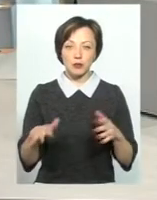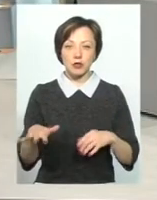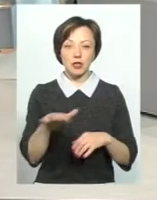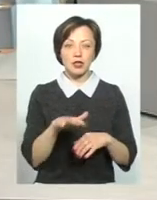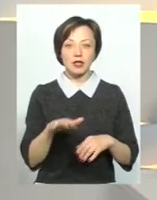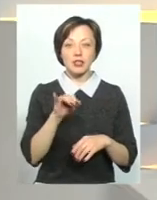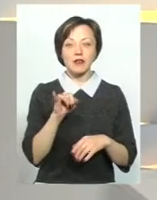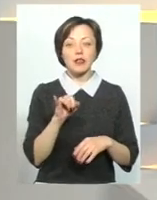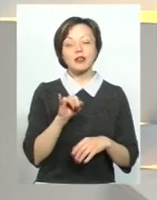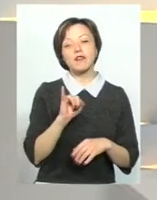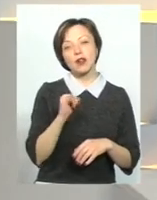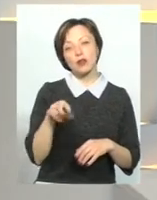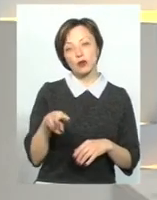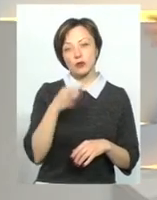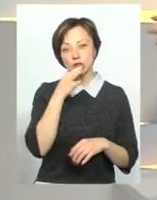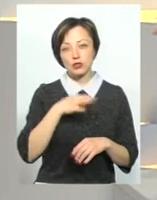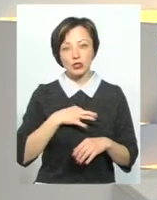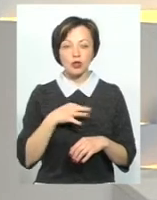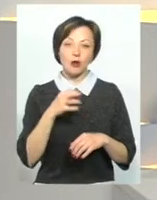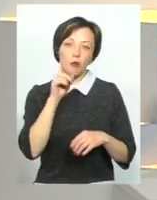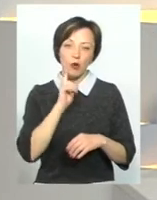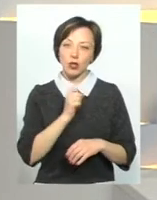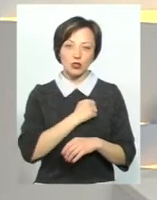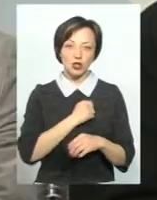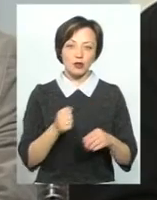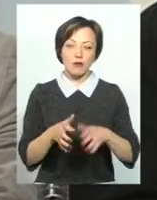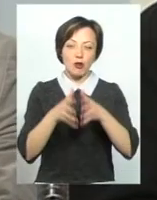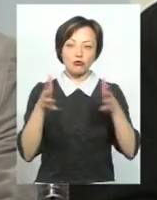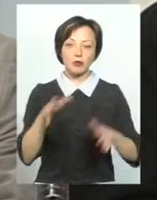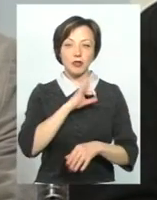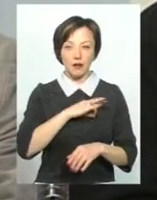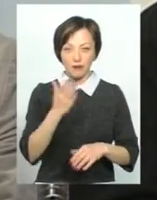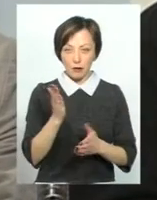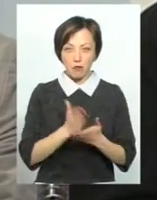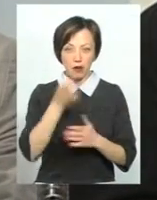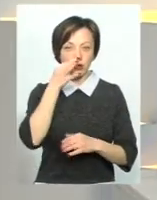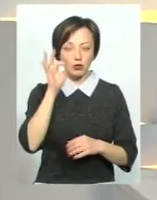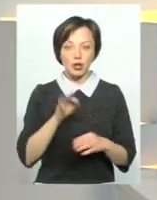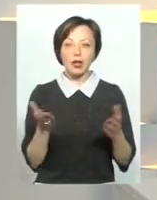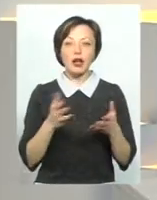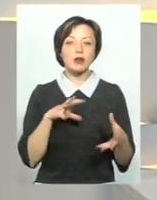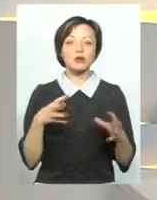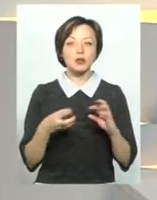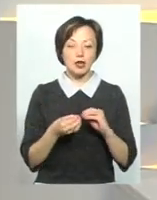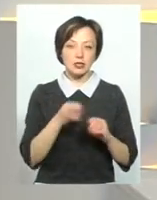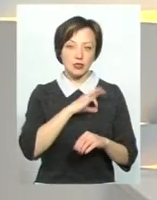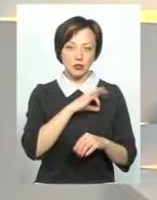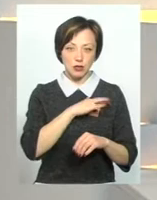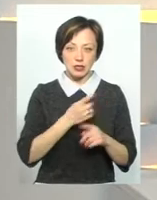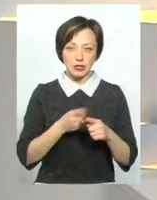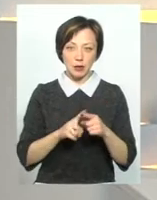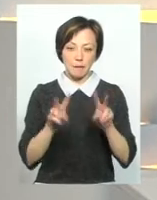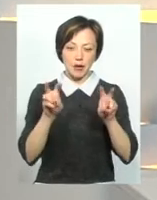Звичайно, Іване Леонтійовичу, а от поки ще, на жаль, не почали масштабно застосовувати, але ви вже маєте досвід. От який результат застосування